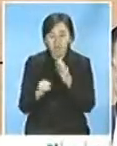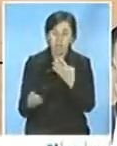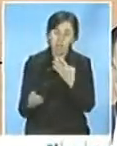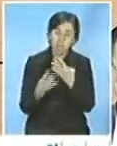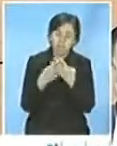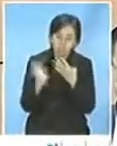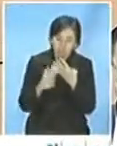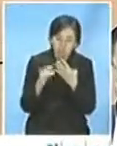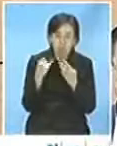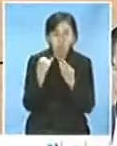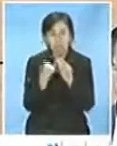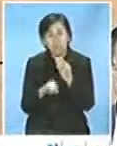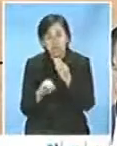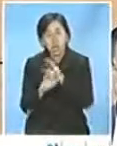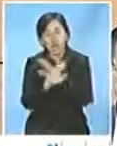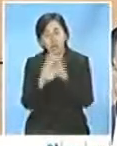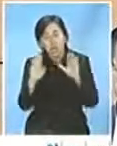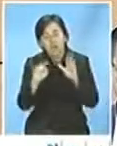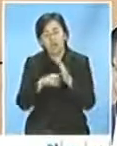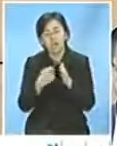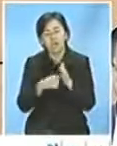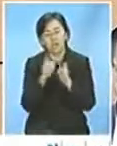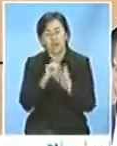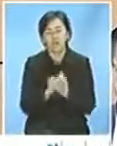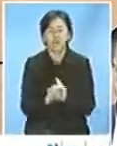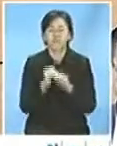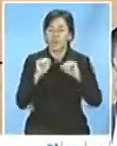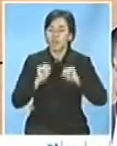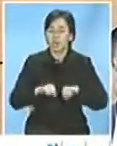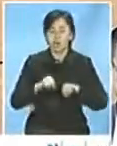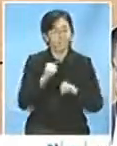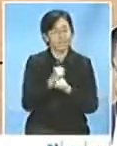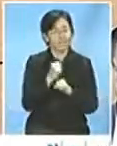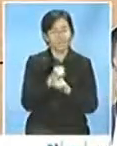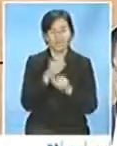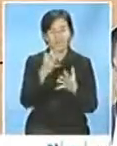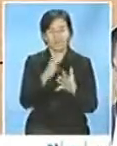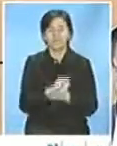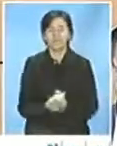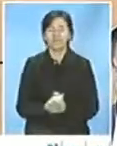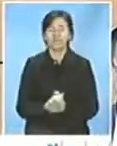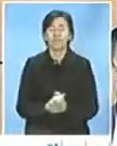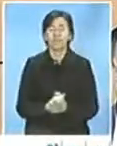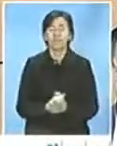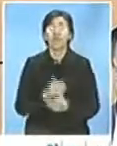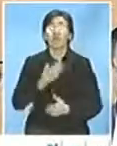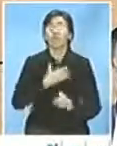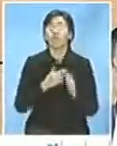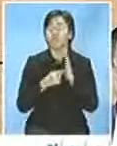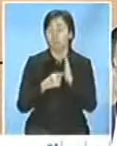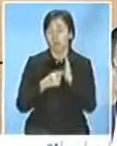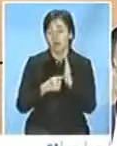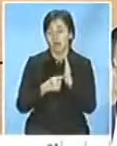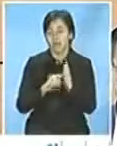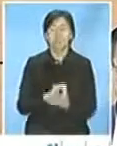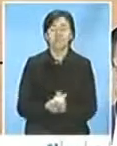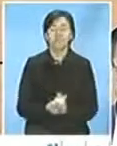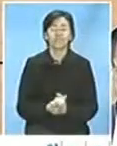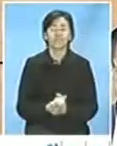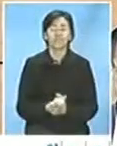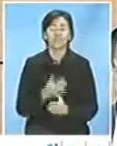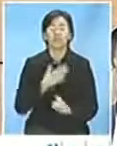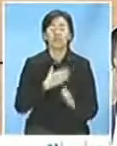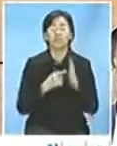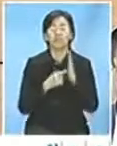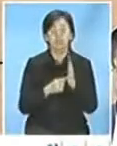านนะไม่เคยอนุมัติให้กับความผิดบางประเภทอย่างใดอีกผมยกตัวอย่างอีกกรณีหนึ่งกร